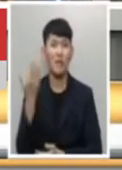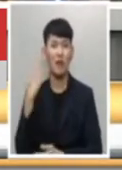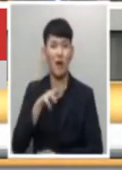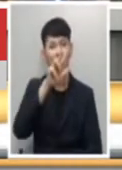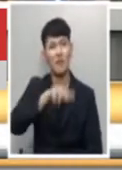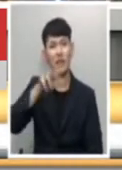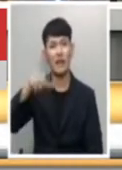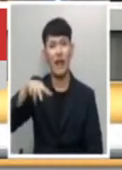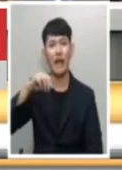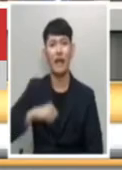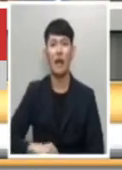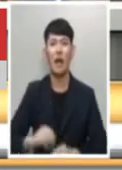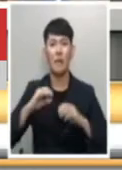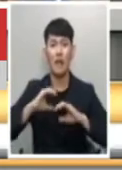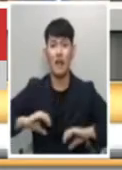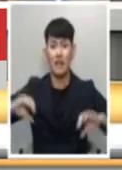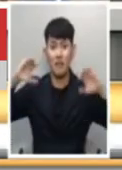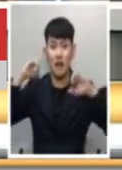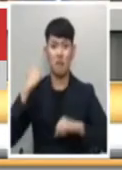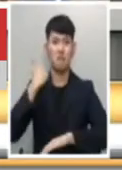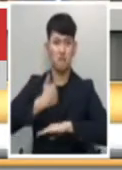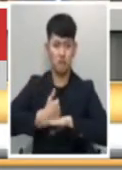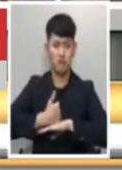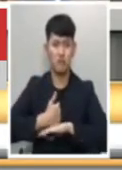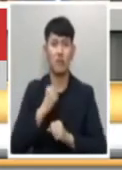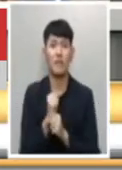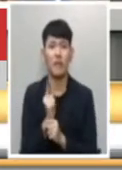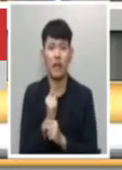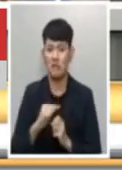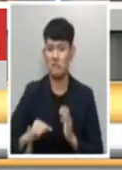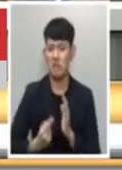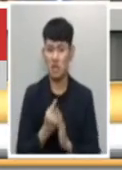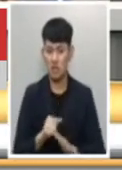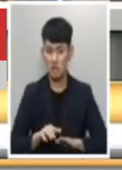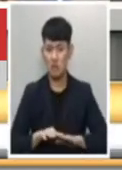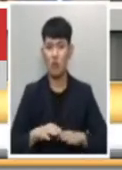ดน้ำที่รากหญ้าครับขอรูปนะครับ